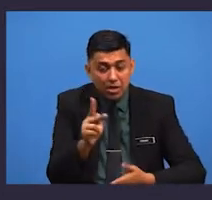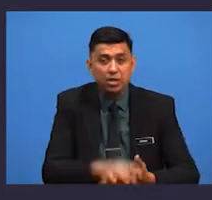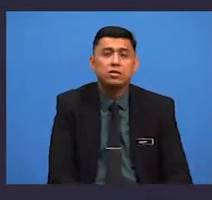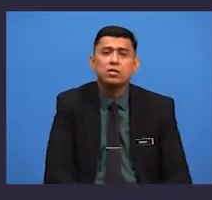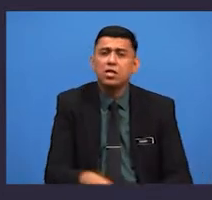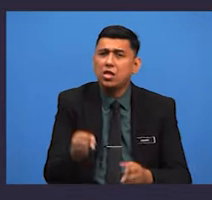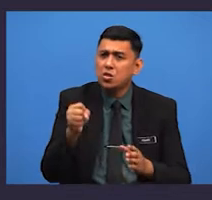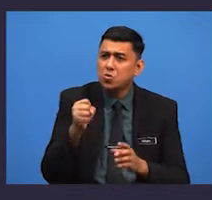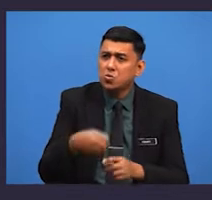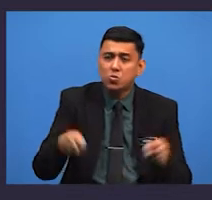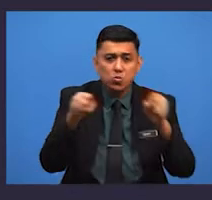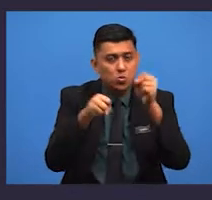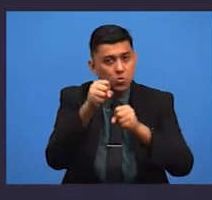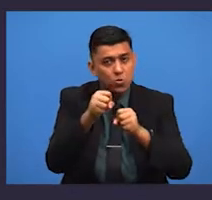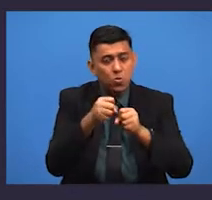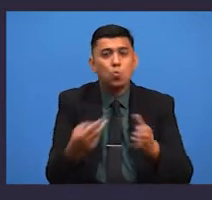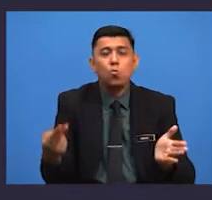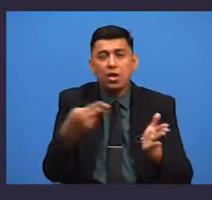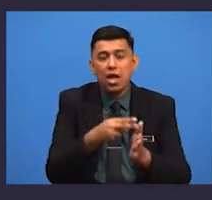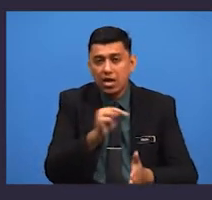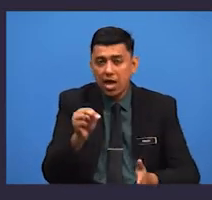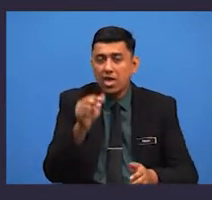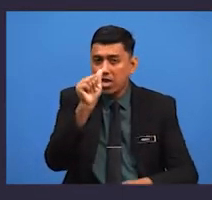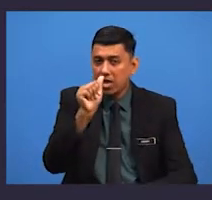Apakah struktur kawalan ulangan A?